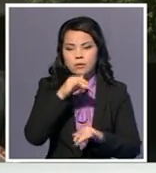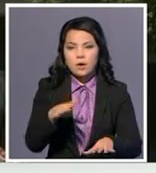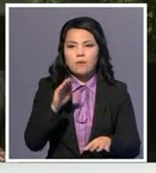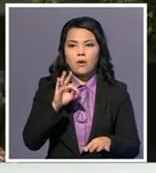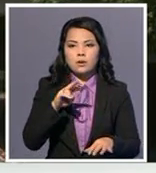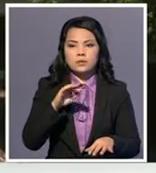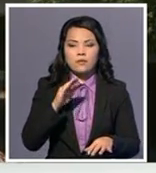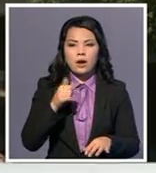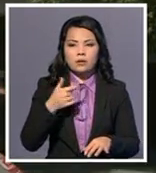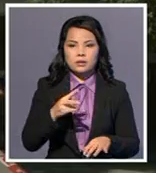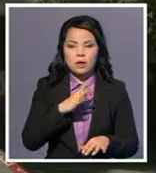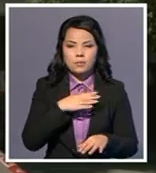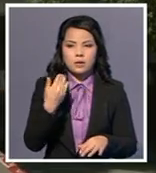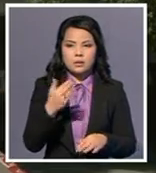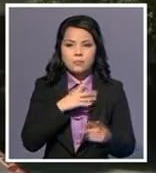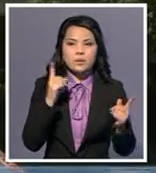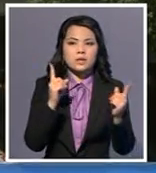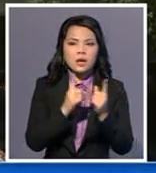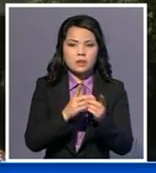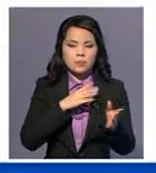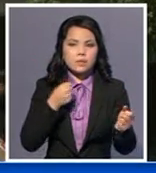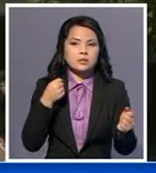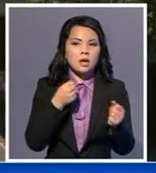автокөлігінің жүргізушісі қарсы жолға шығып кеткен деген болжам бар.